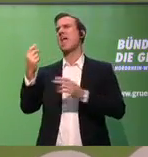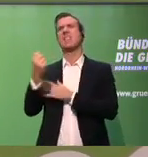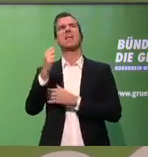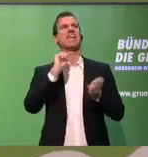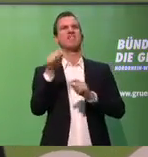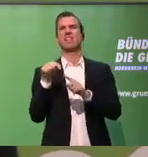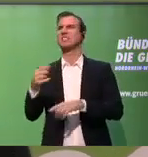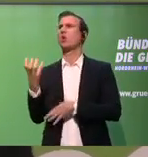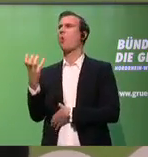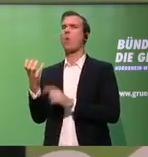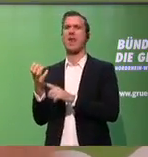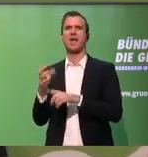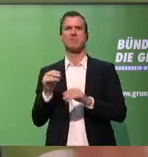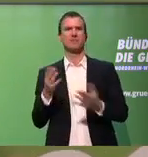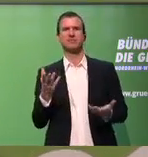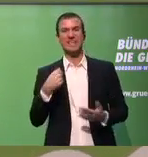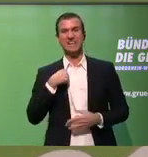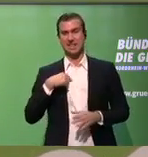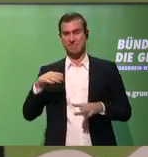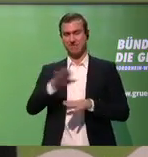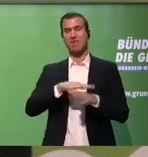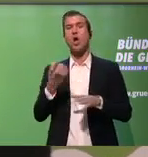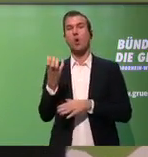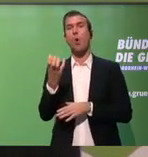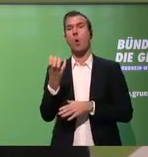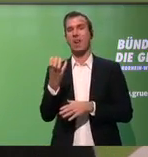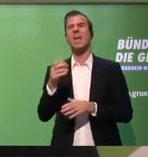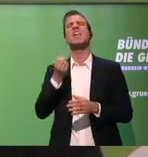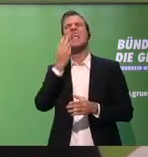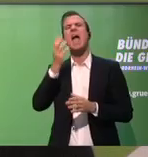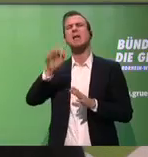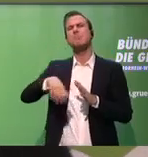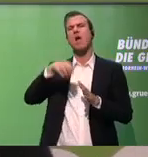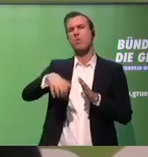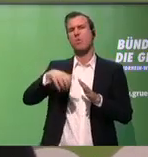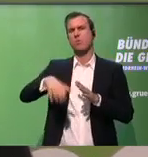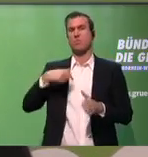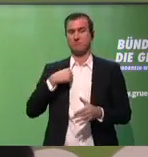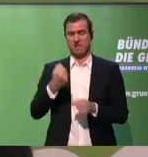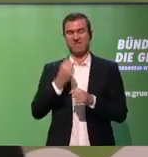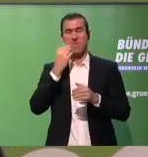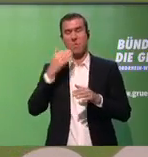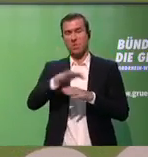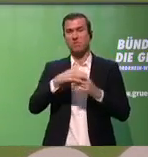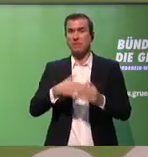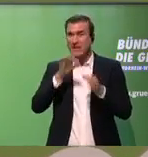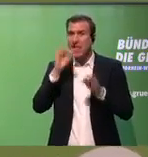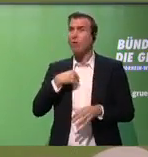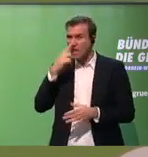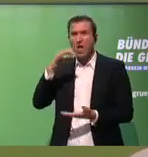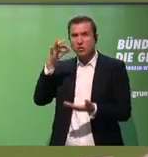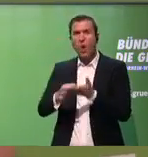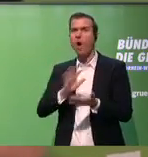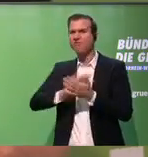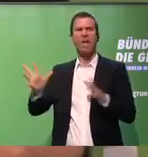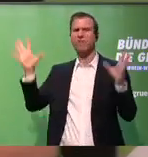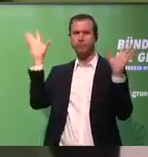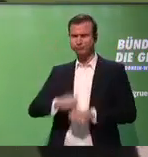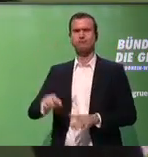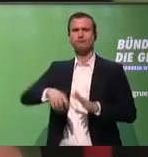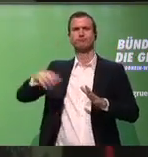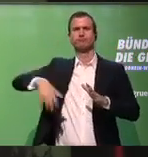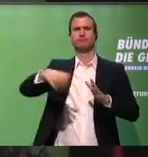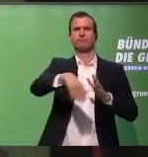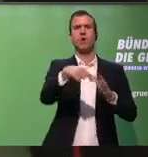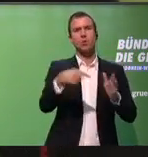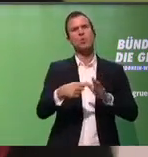wird. Ich komme aus einer Kohleregion, aus der Tagebauregion der Lausitz. Und wir sehen ganz konkret, was es heißt, wenn Dörfer abgebaggert werden, nur